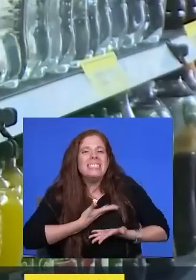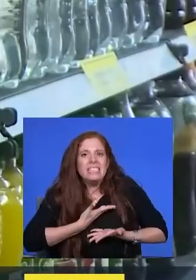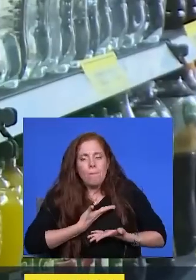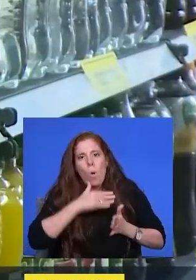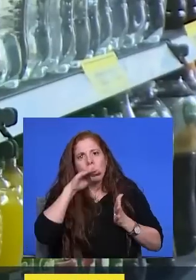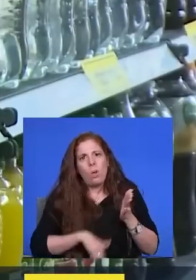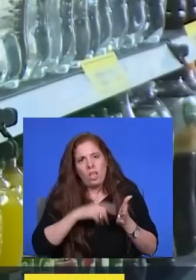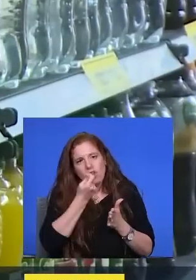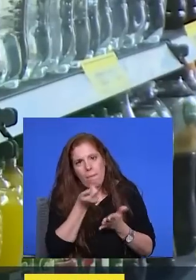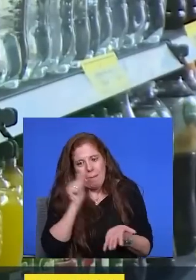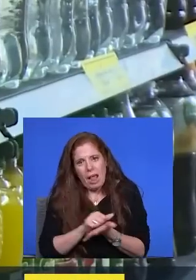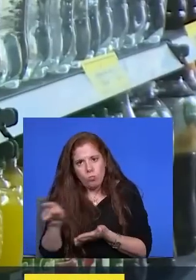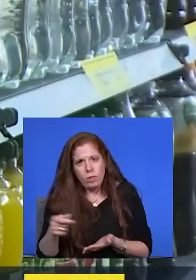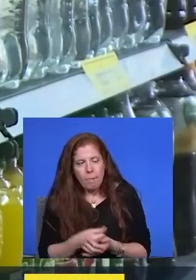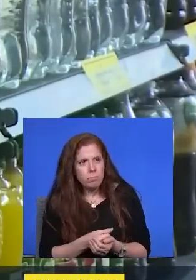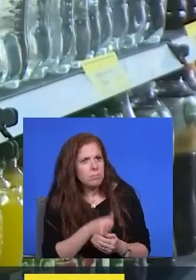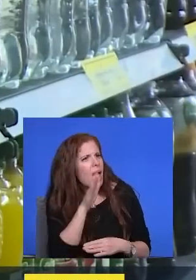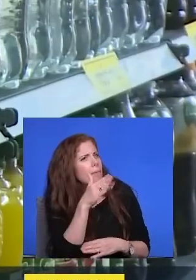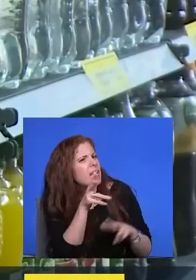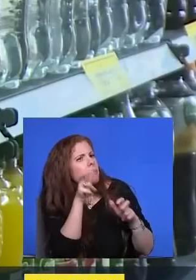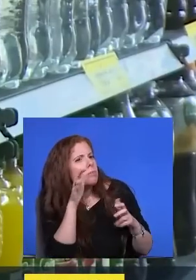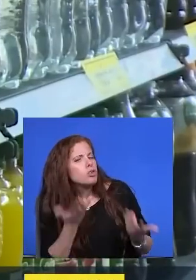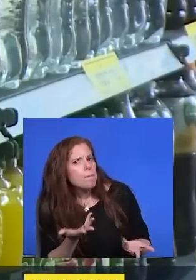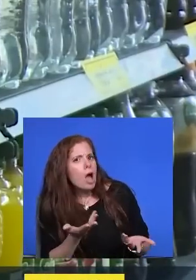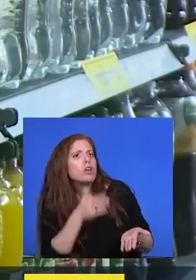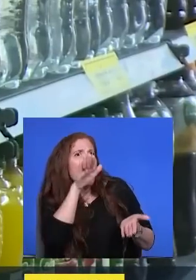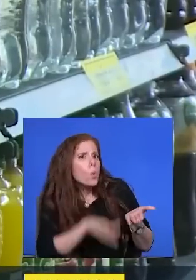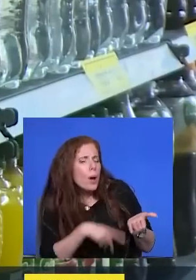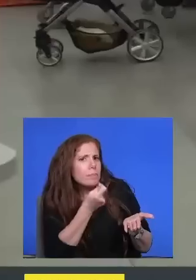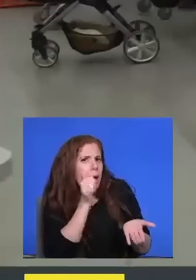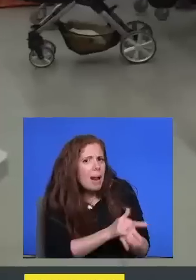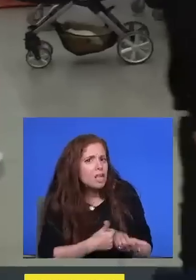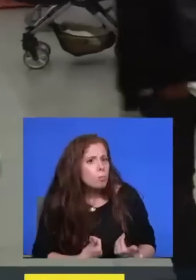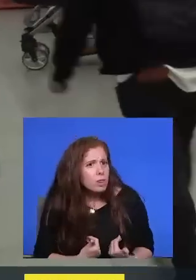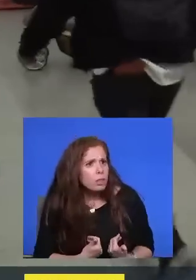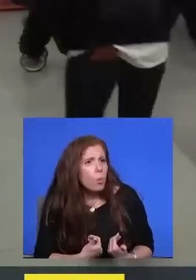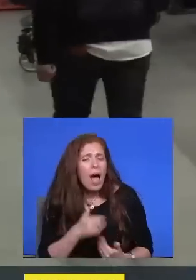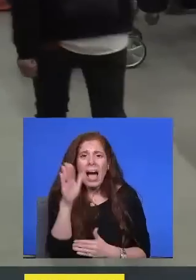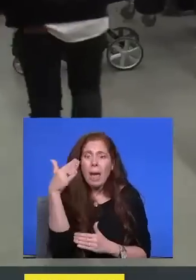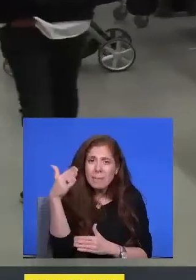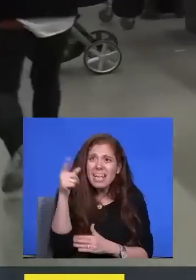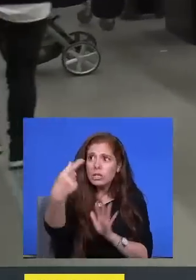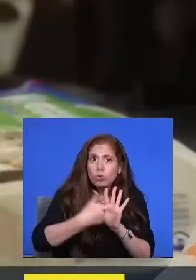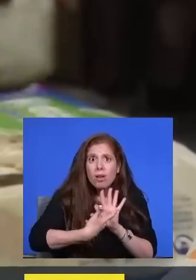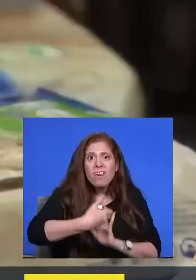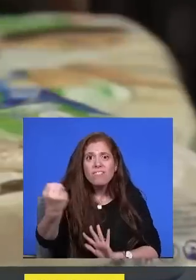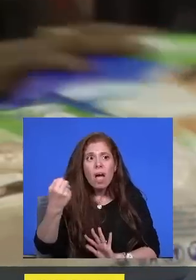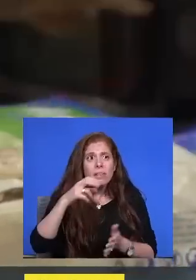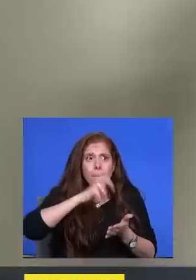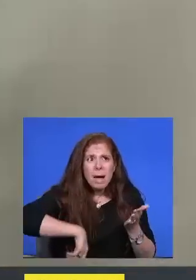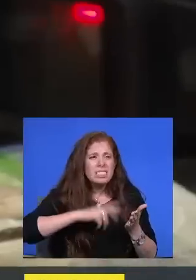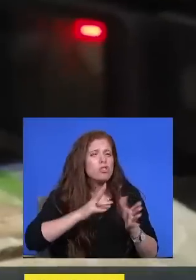מצפה מאיתנו? שאנחנו נוריד מחירים על חשבוננו? הרי המדינה גבתה את המס. יש לנו גם מלאים